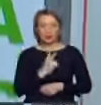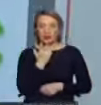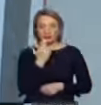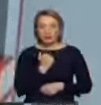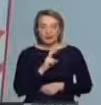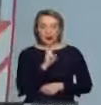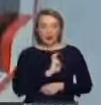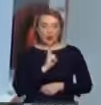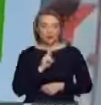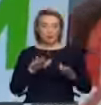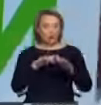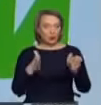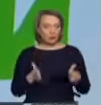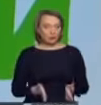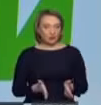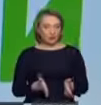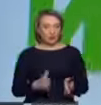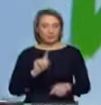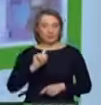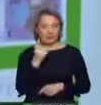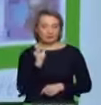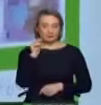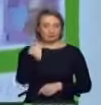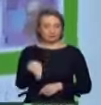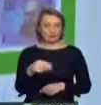кавові автомати. Спершу віддаєте гроші, далі